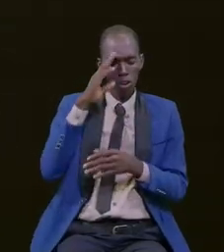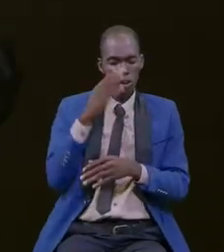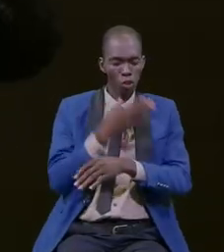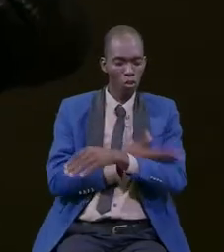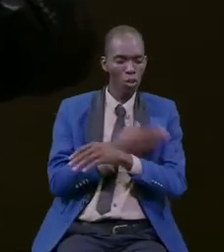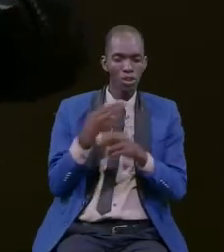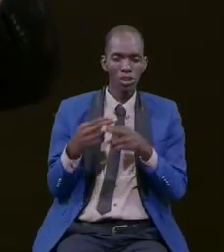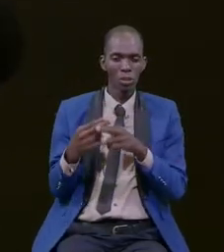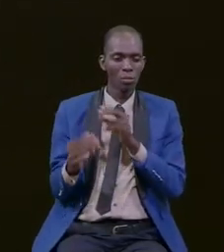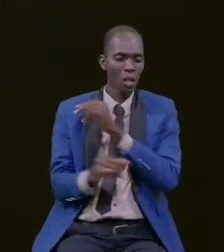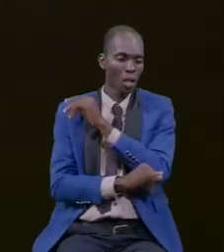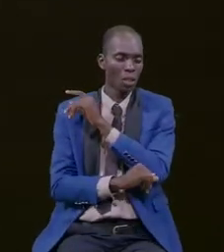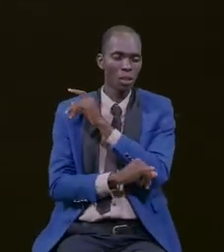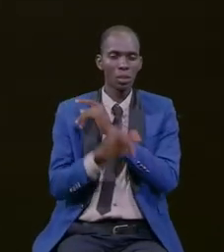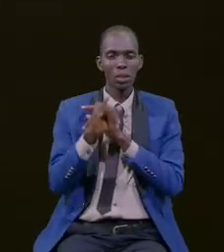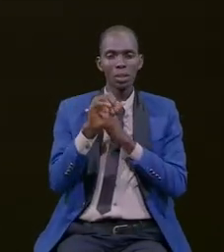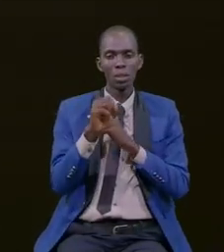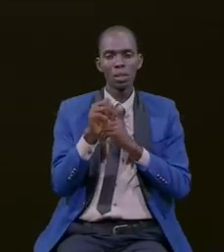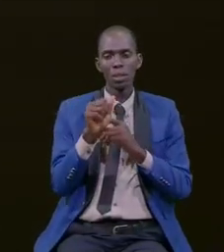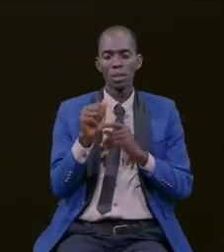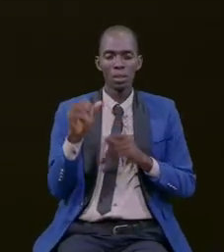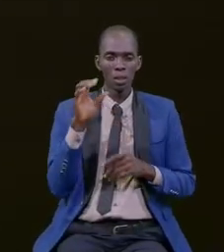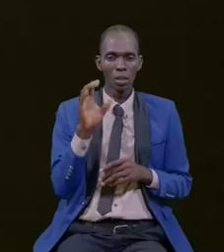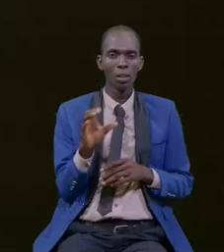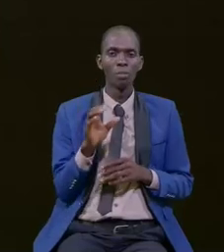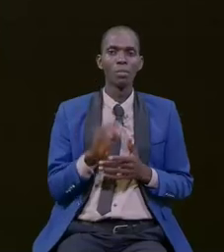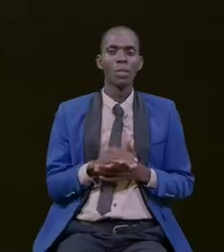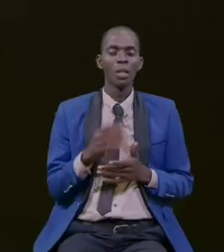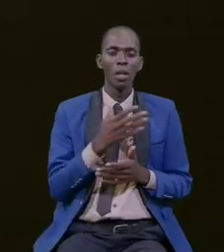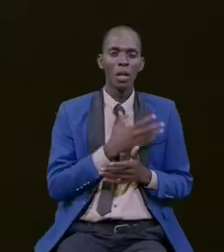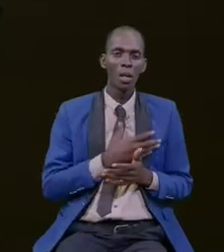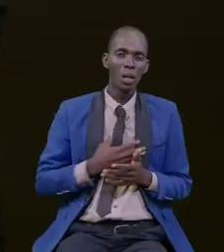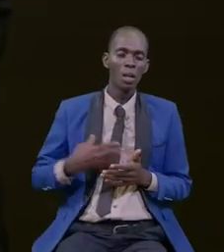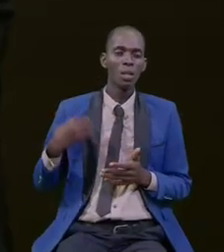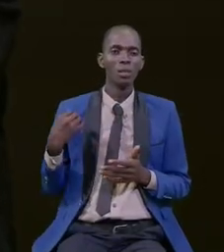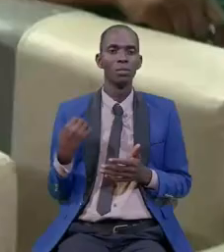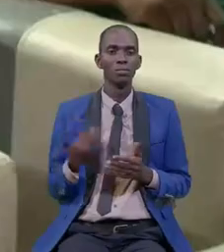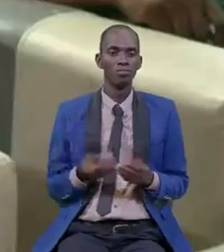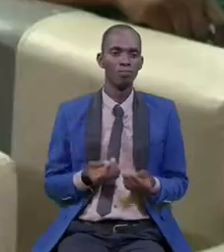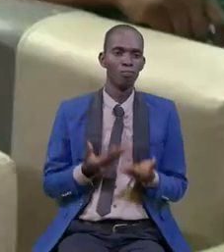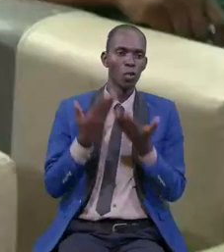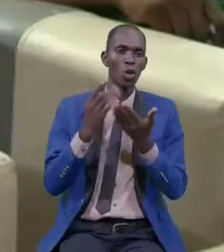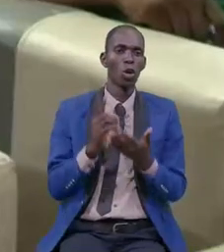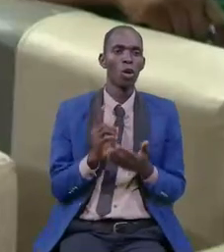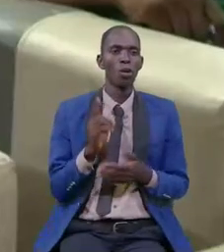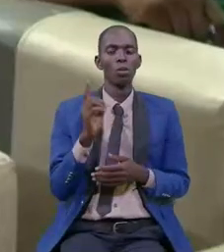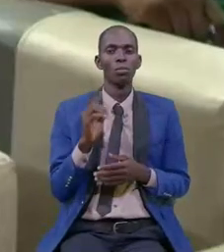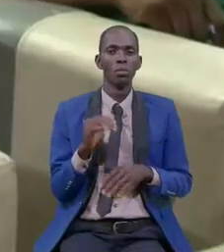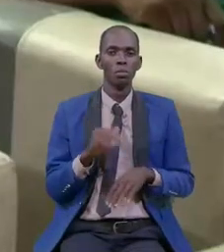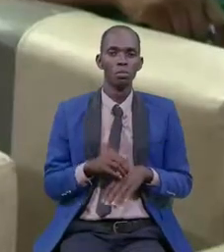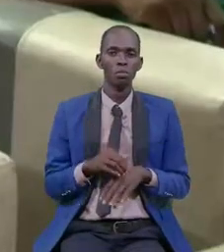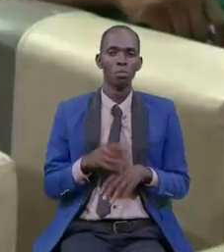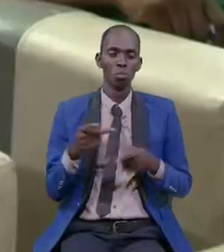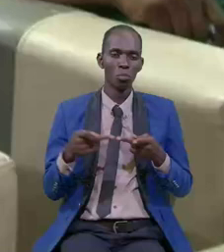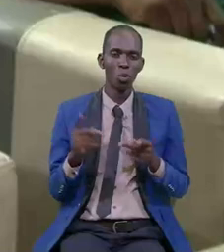Isaac et offre-le sur l'une des montagnes que je te montrerai le lendemain matin très